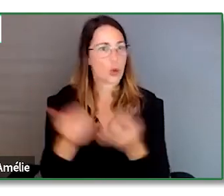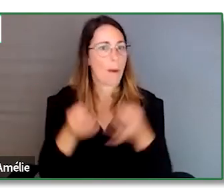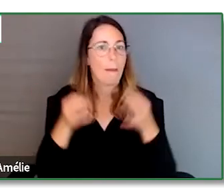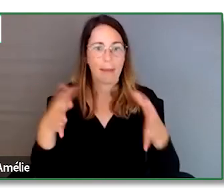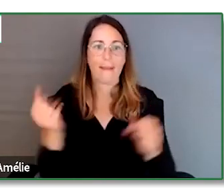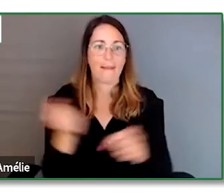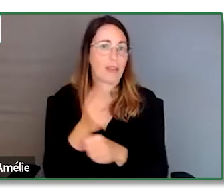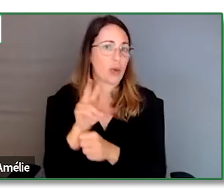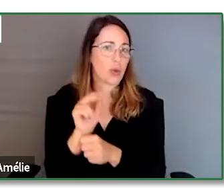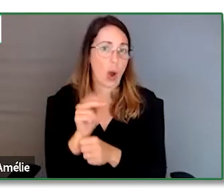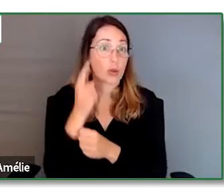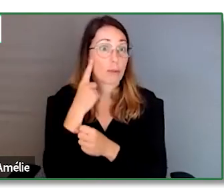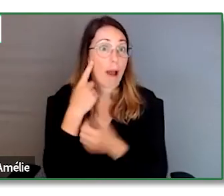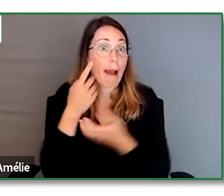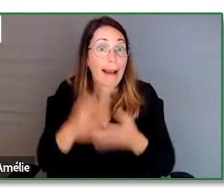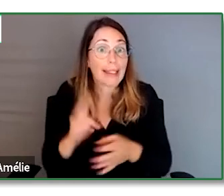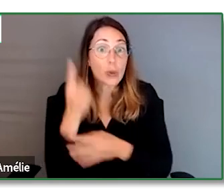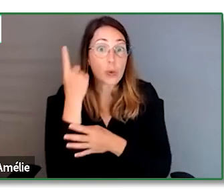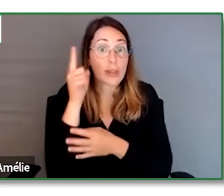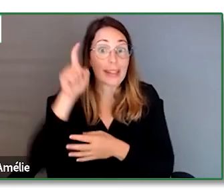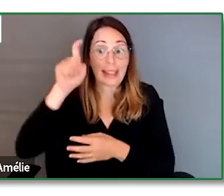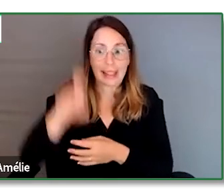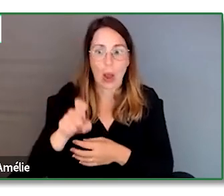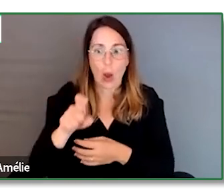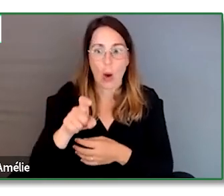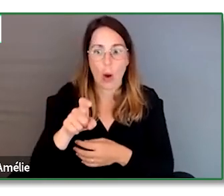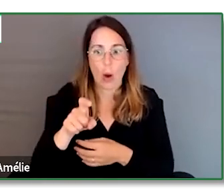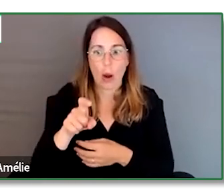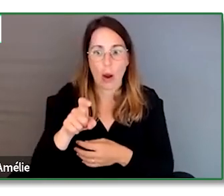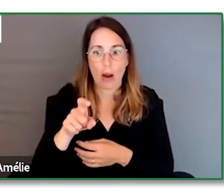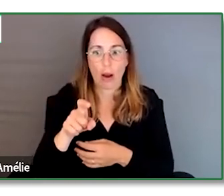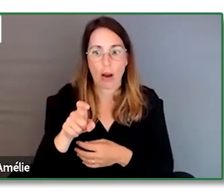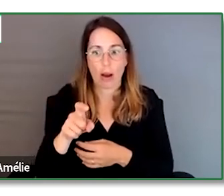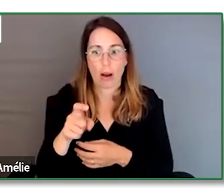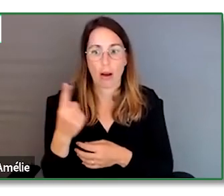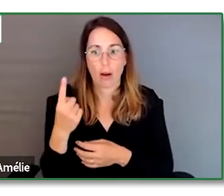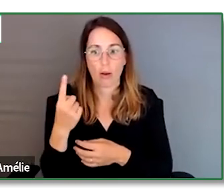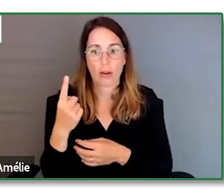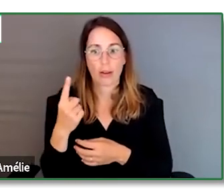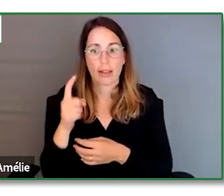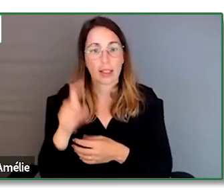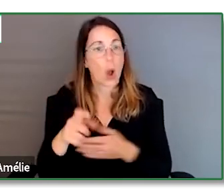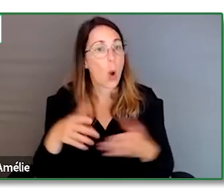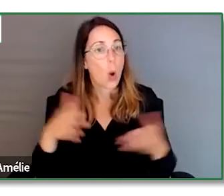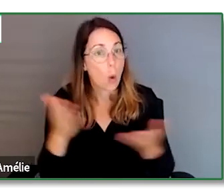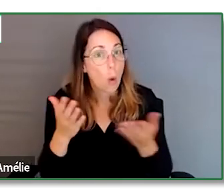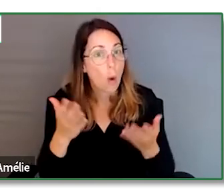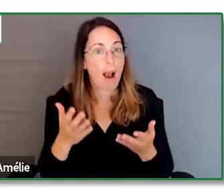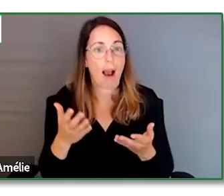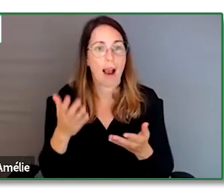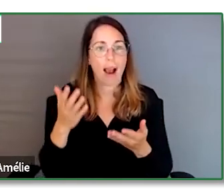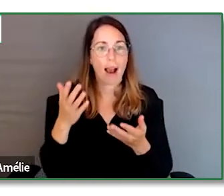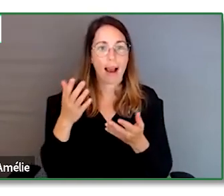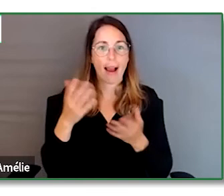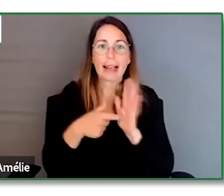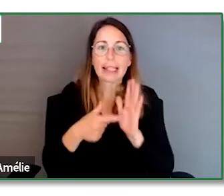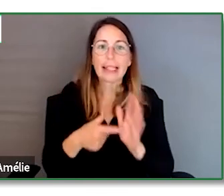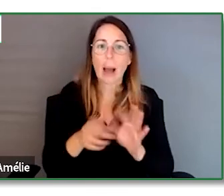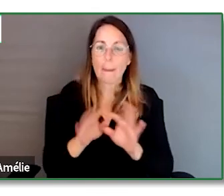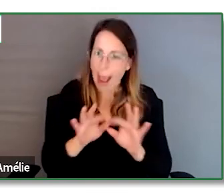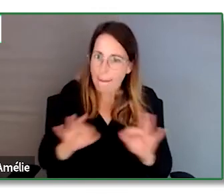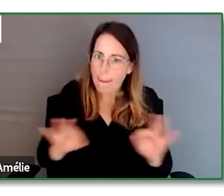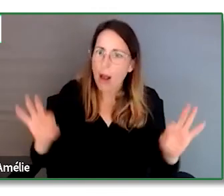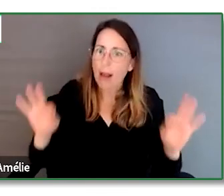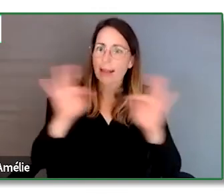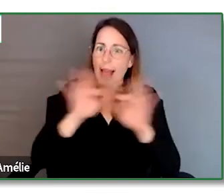dernière question, pour prendre une question. C'est d'avoir ces expériences importantes, agréables. Pour rendre quelque